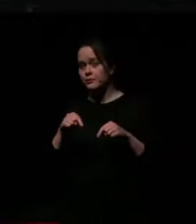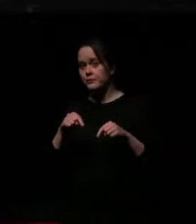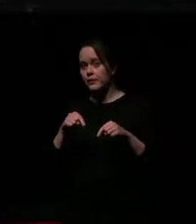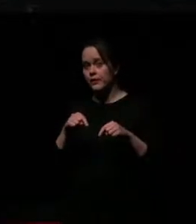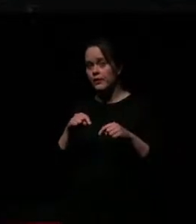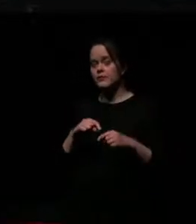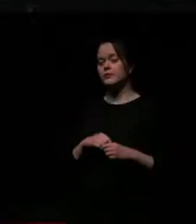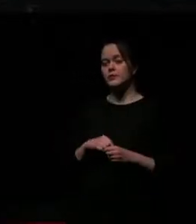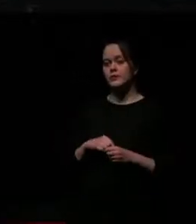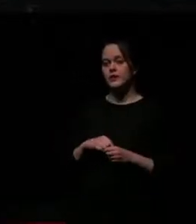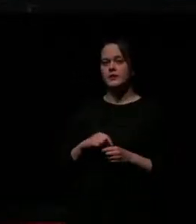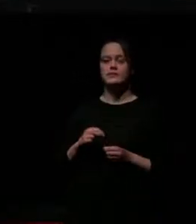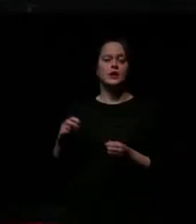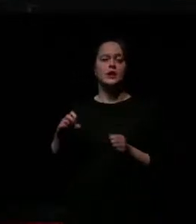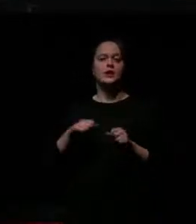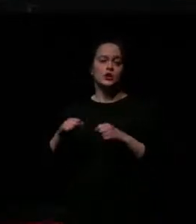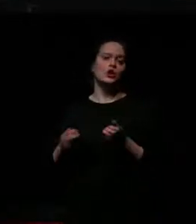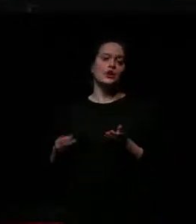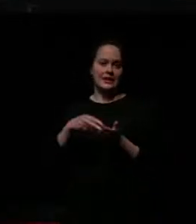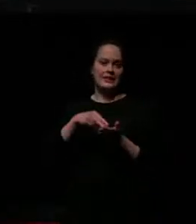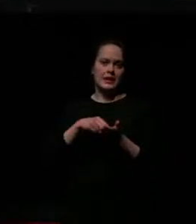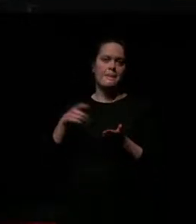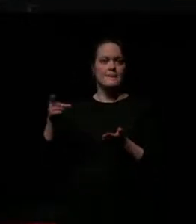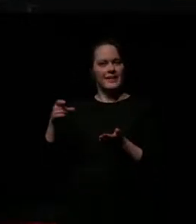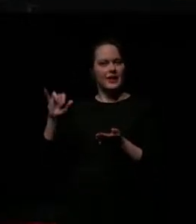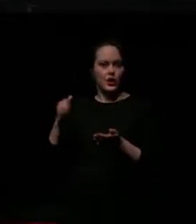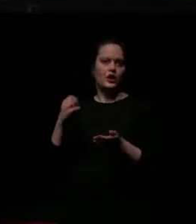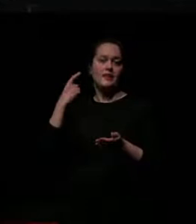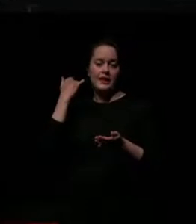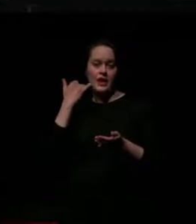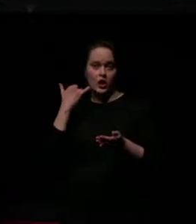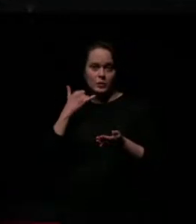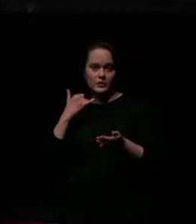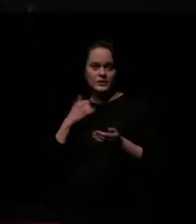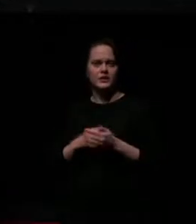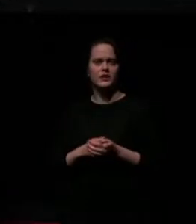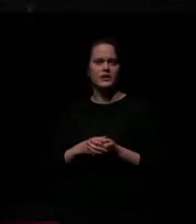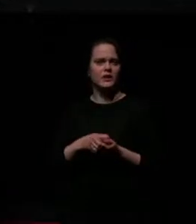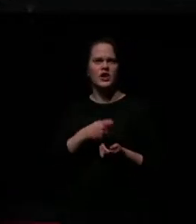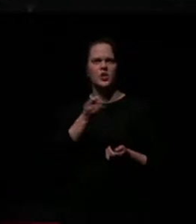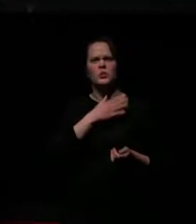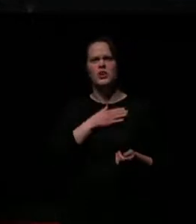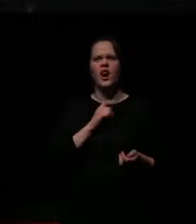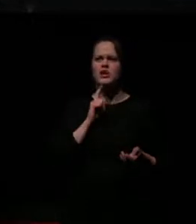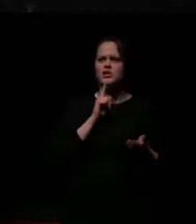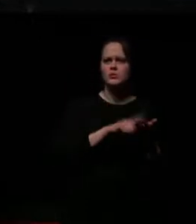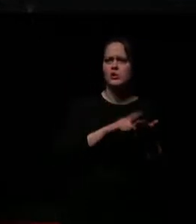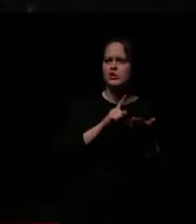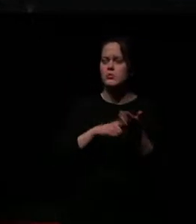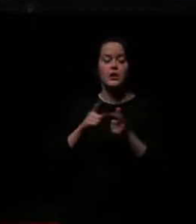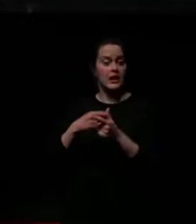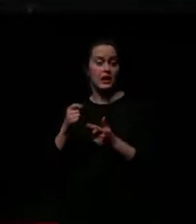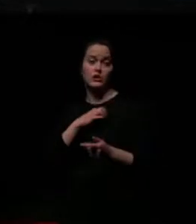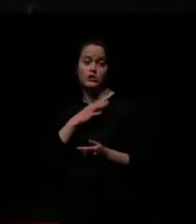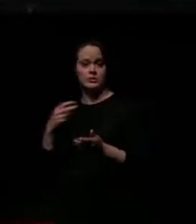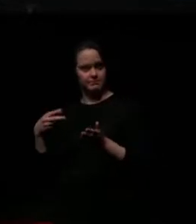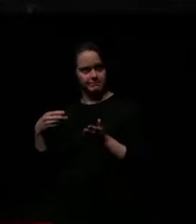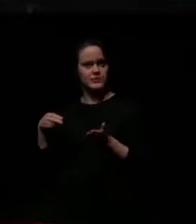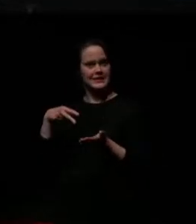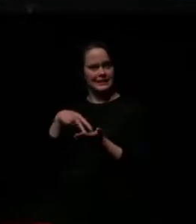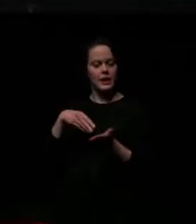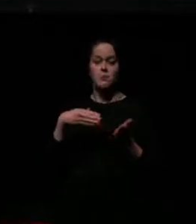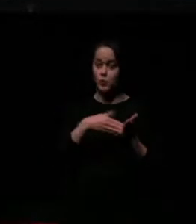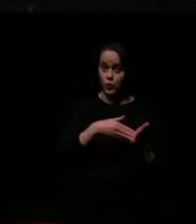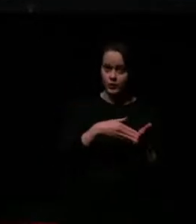Petter Jørgenes Jakobsen. Er det noen som har spørsmål til Petter, eller som ønsker å stille imot, så må en altså gi en lyd inn de